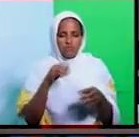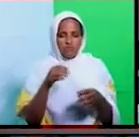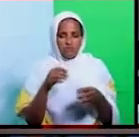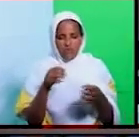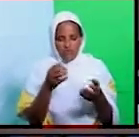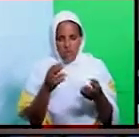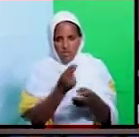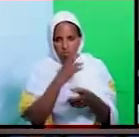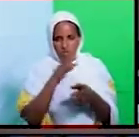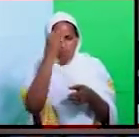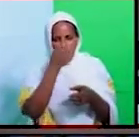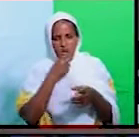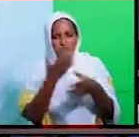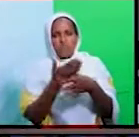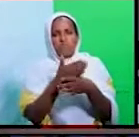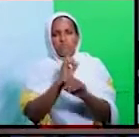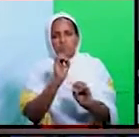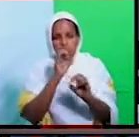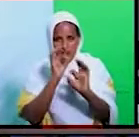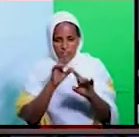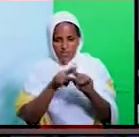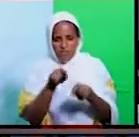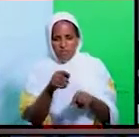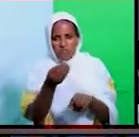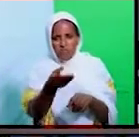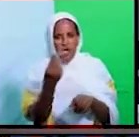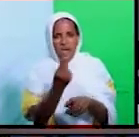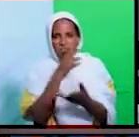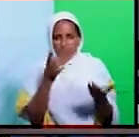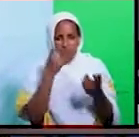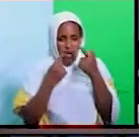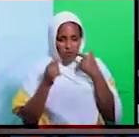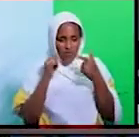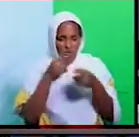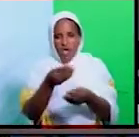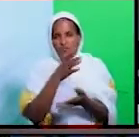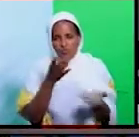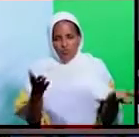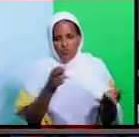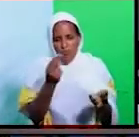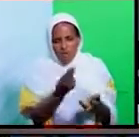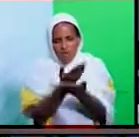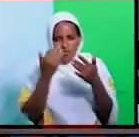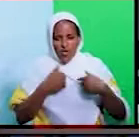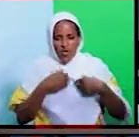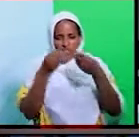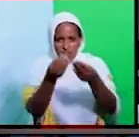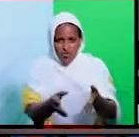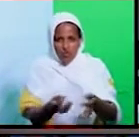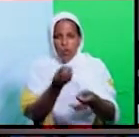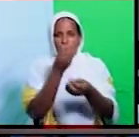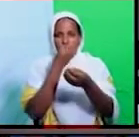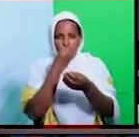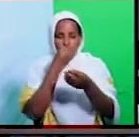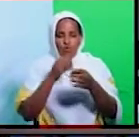ስላለው ስለሞቱ ስለስቅለቱ ሲናገሩ ከዛ መንፈስ ቅዱስ በብርሃነ መጥቶ ሲከባቸው ሲጋርዳቸው ሶስቱ